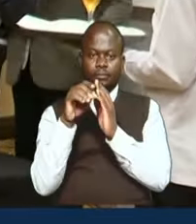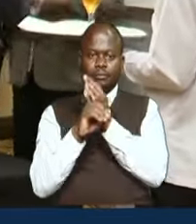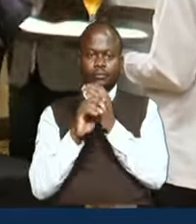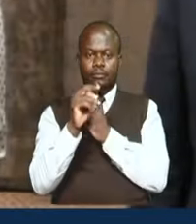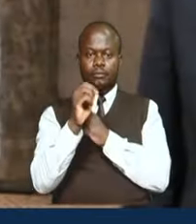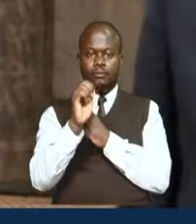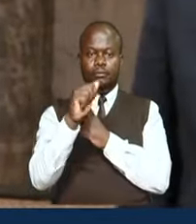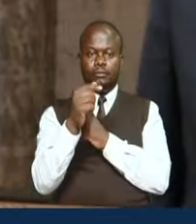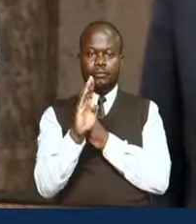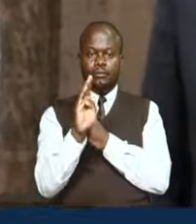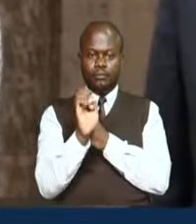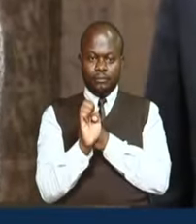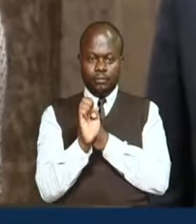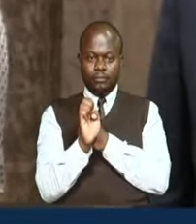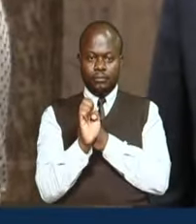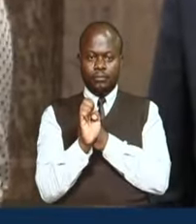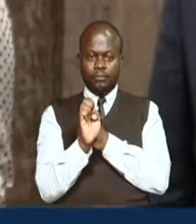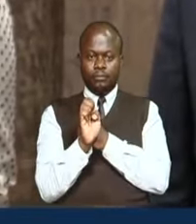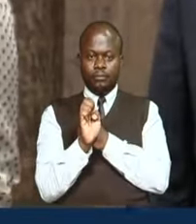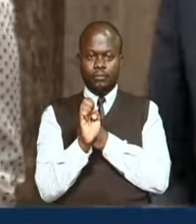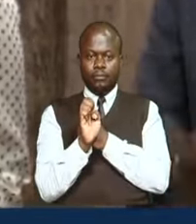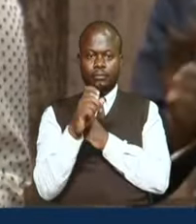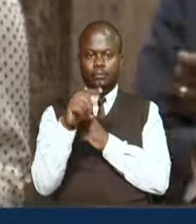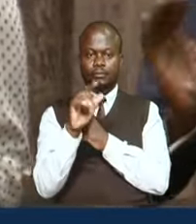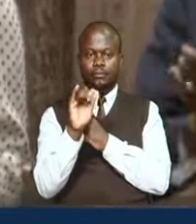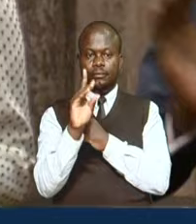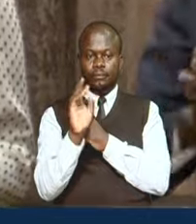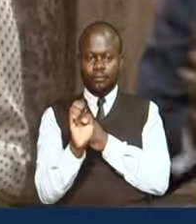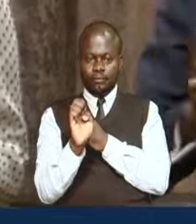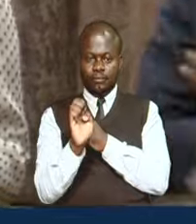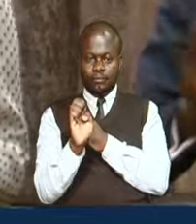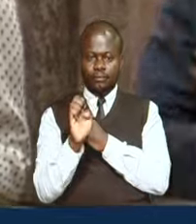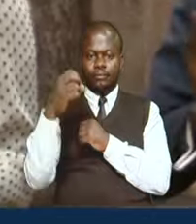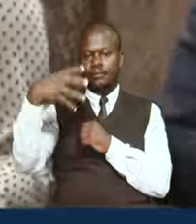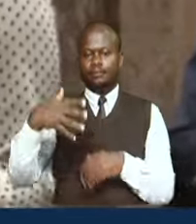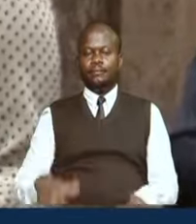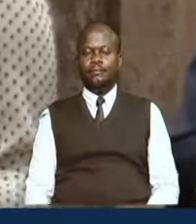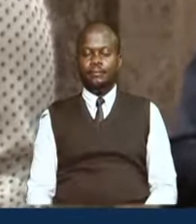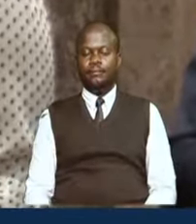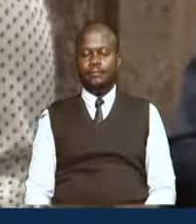Nyamagabe mu ntara y'Amajyepfo. Kigali.